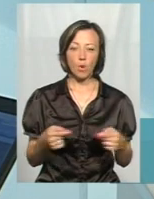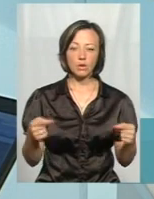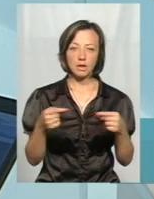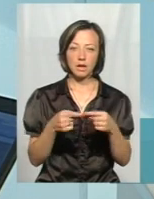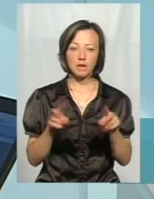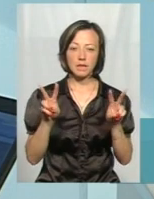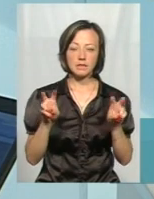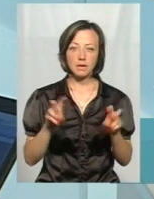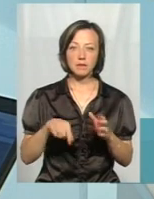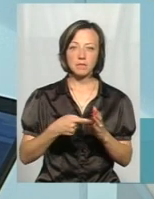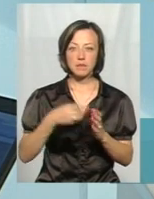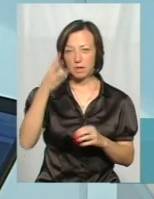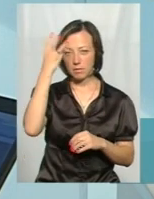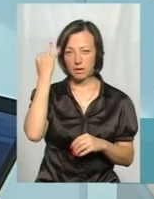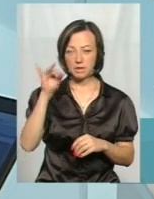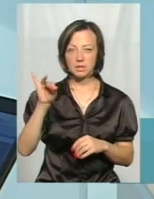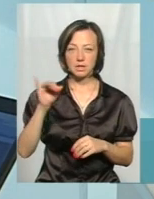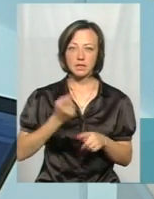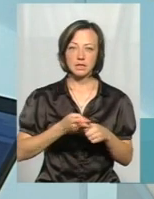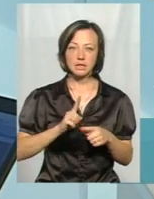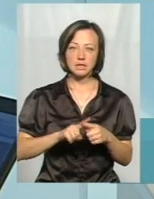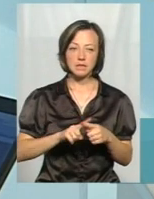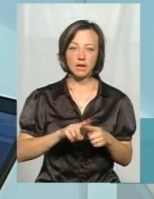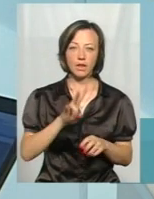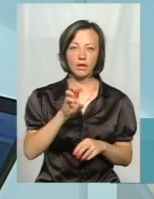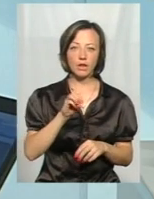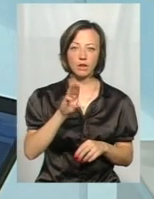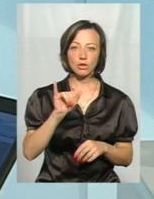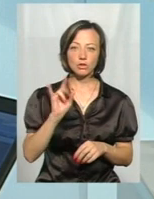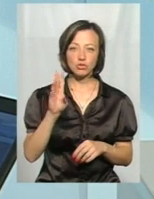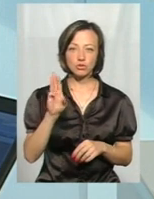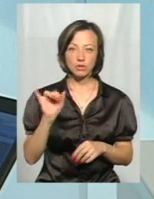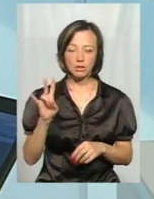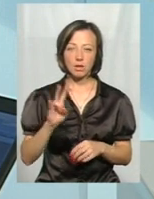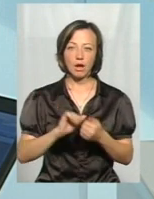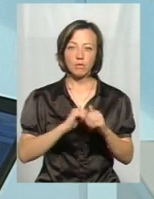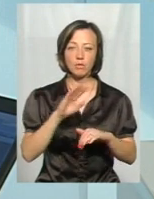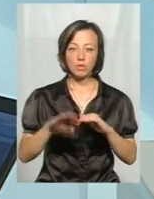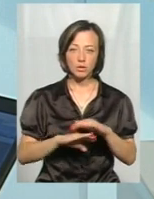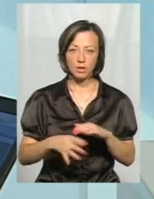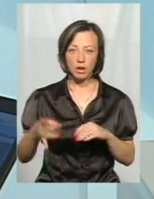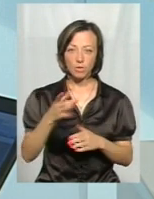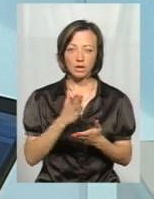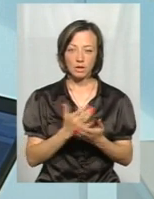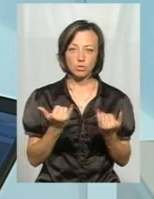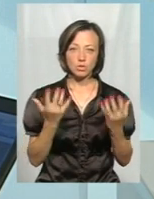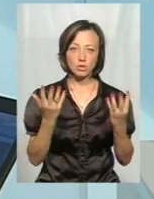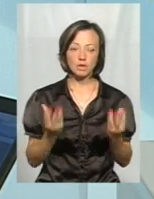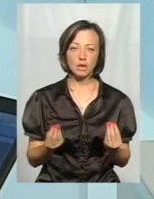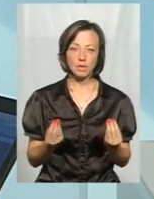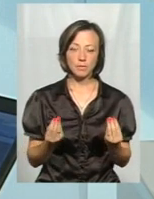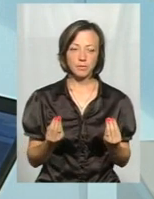конкретно назвати це місто Хмельницький, це і Понятішині, це і ряд інших. По Кам'яні-Сподільському району, де є на сьогоднішній день